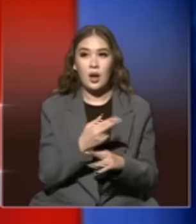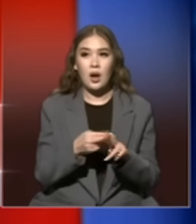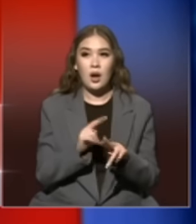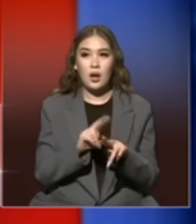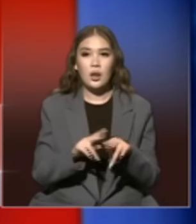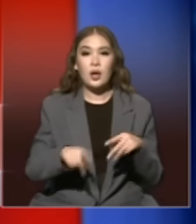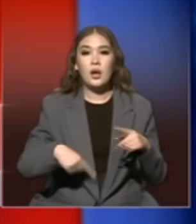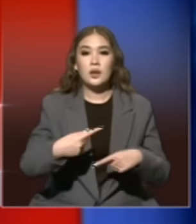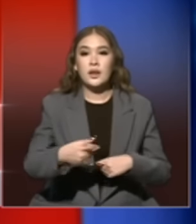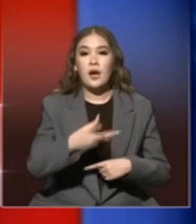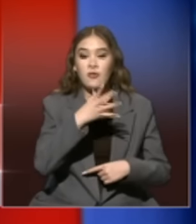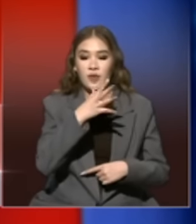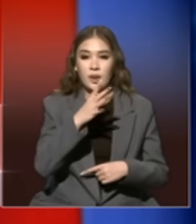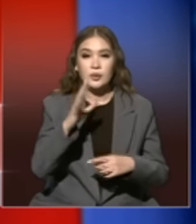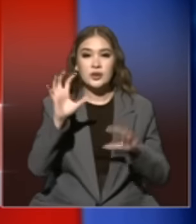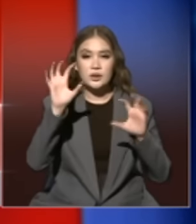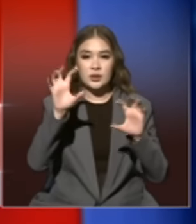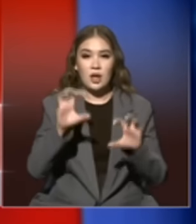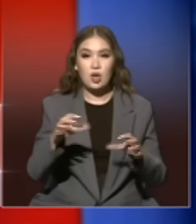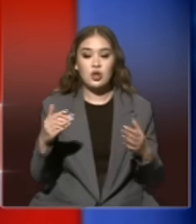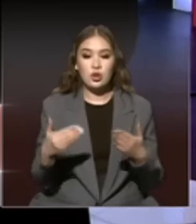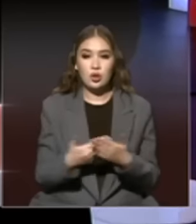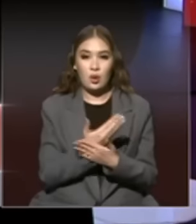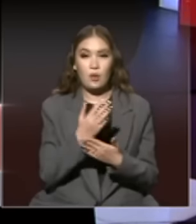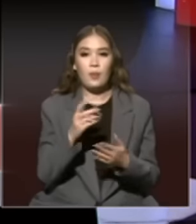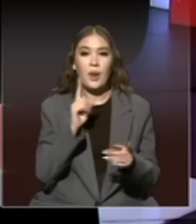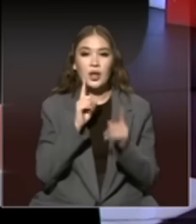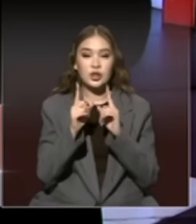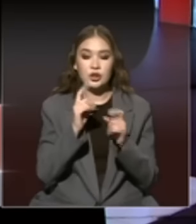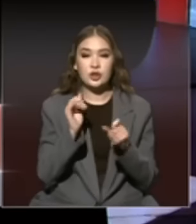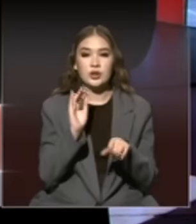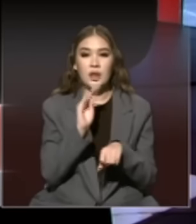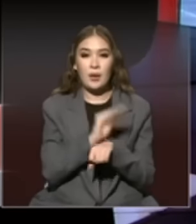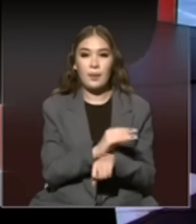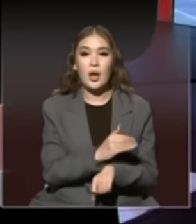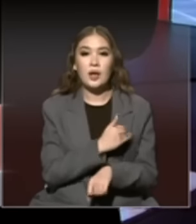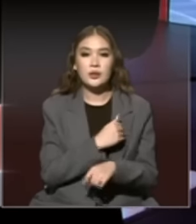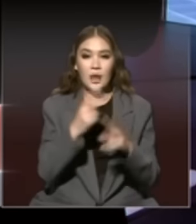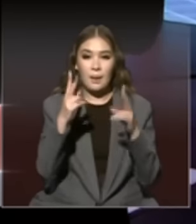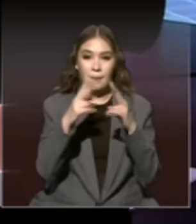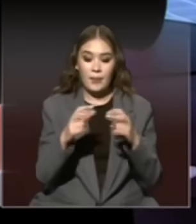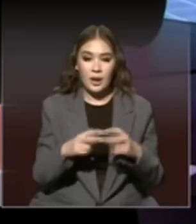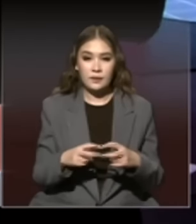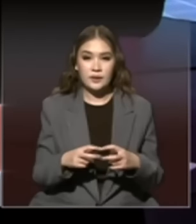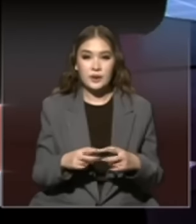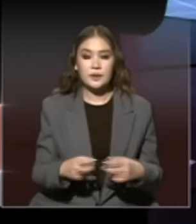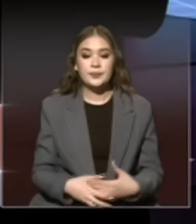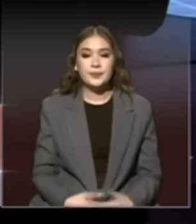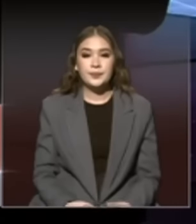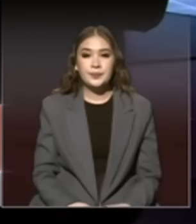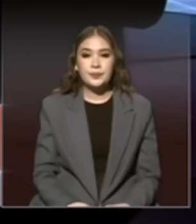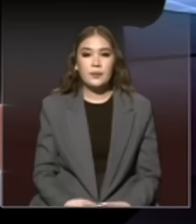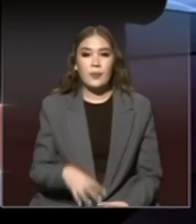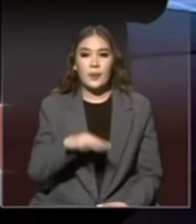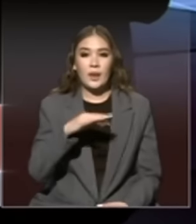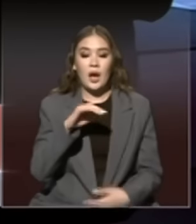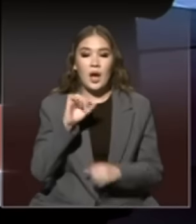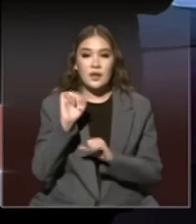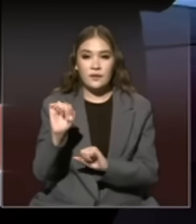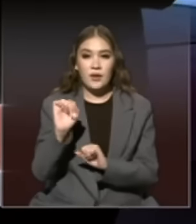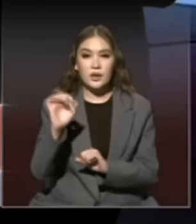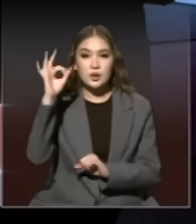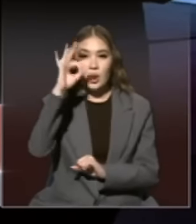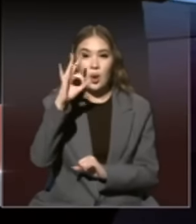алдағы уақытта қазір бұл заң жобасы мәжіліске келді. Мәжілісте қарап жатыр. Абзал Құспан деген адвокат өткенде осы